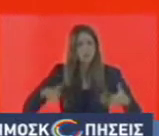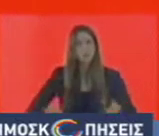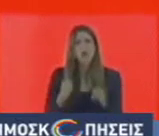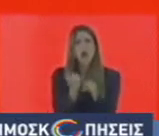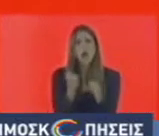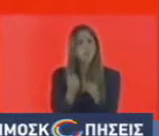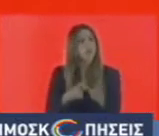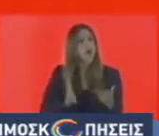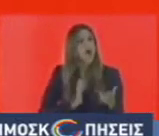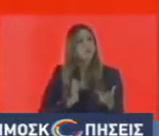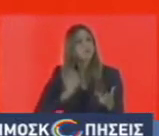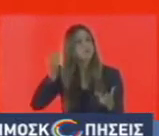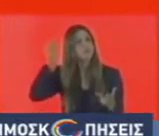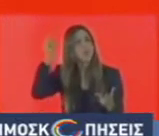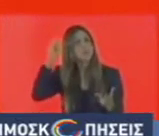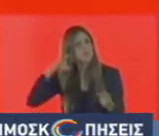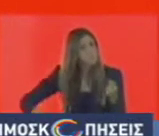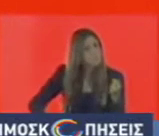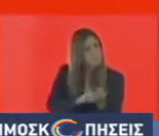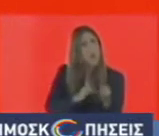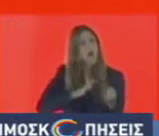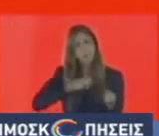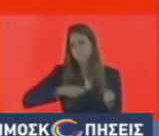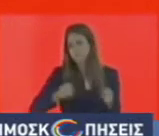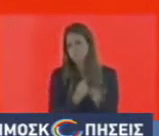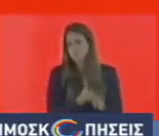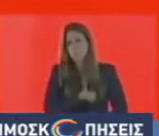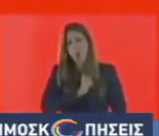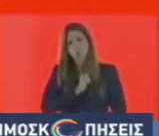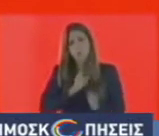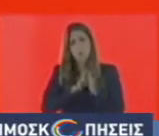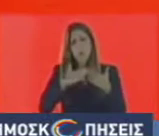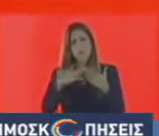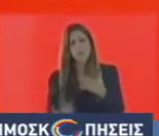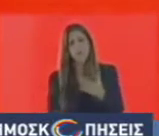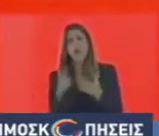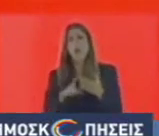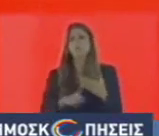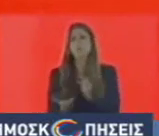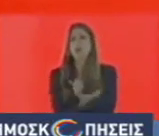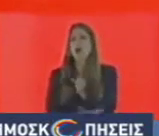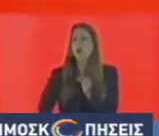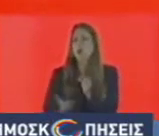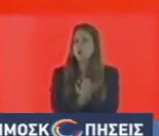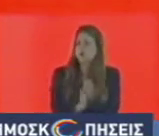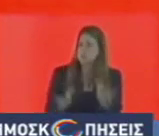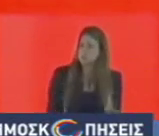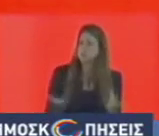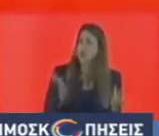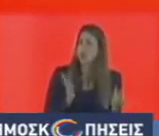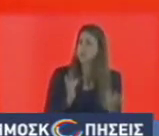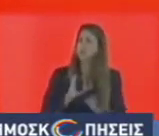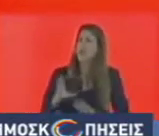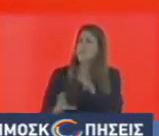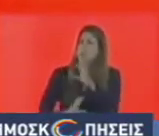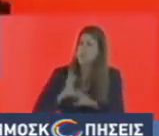άνθρωπος του πολιτισμού και των γραμμάτων, ο αυτοαπασχολούμενος, ο αγρότης, αυτός που επιχειρεί στην οικονομία με σεβασμό